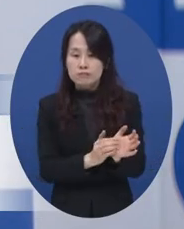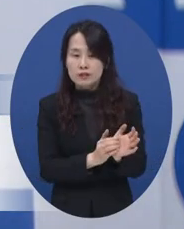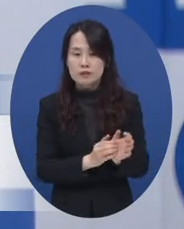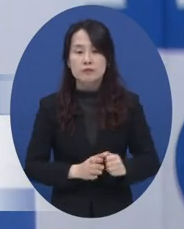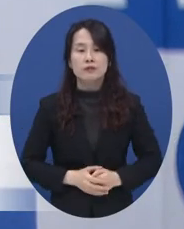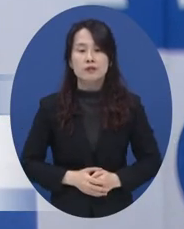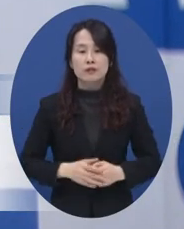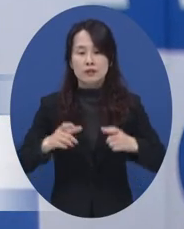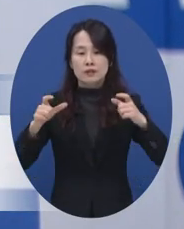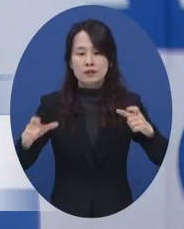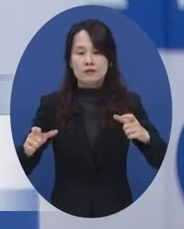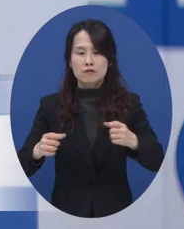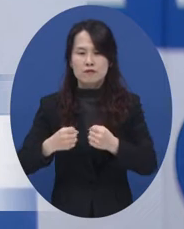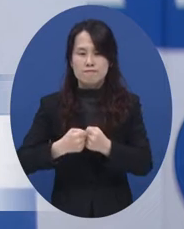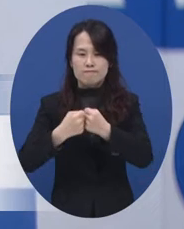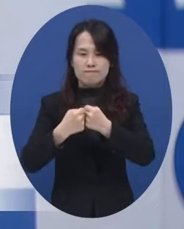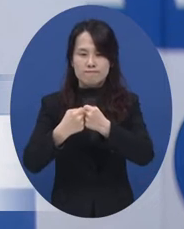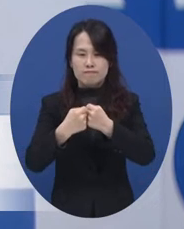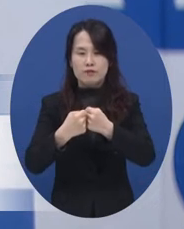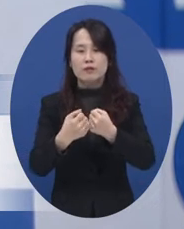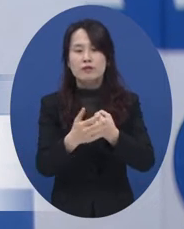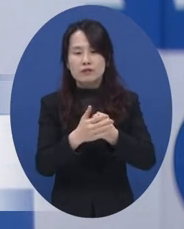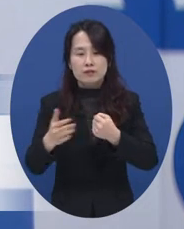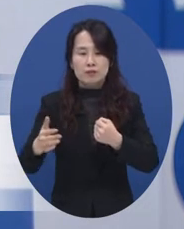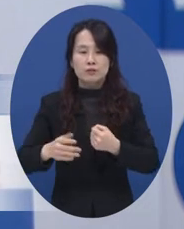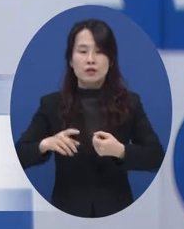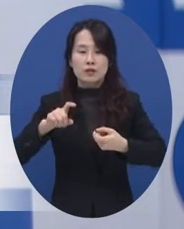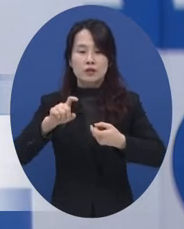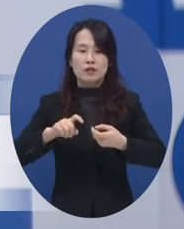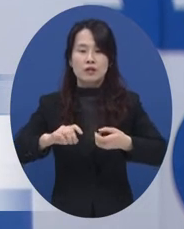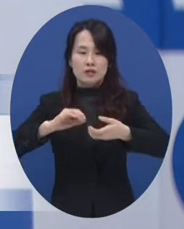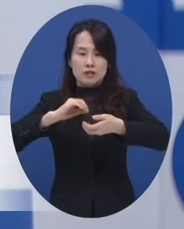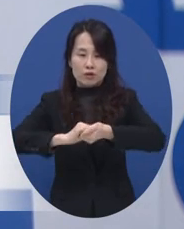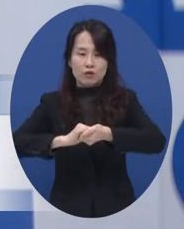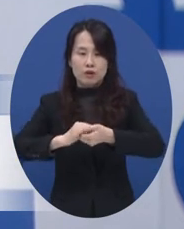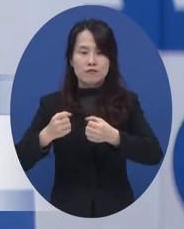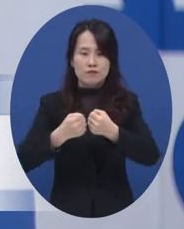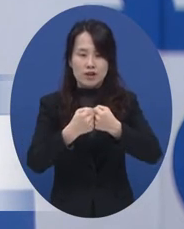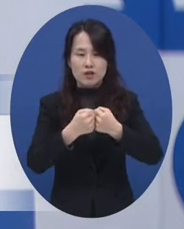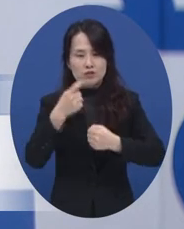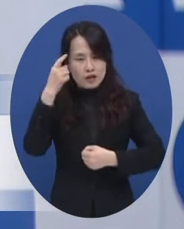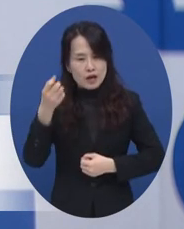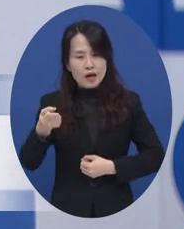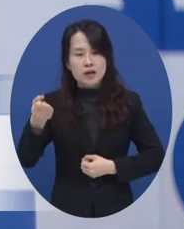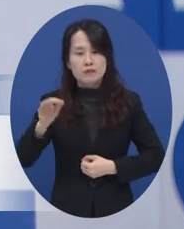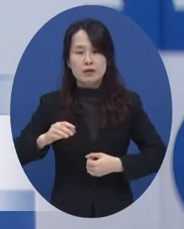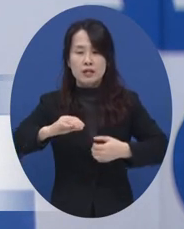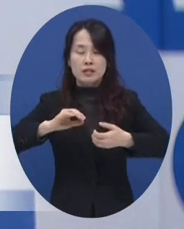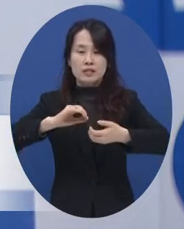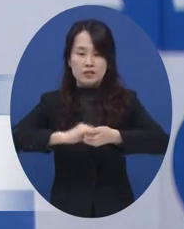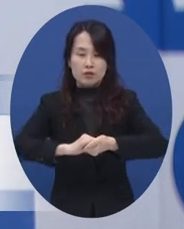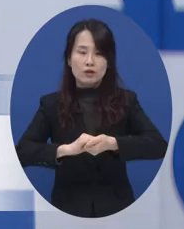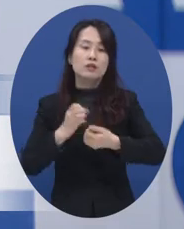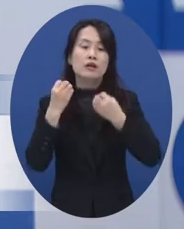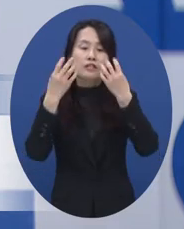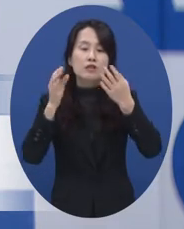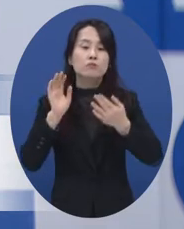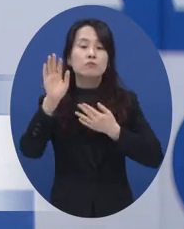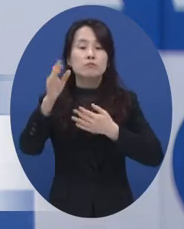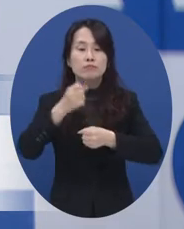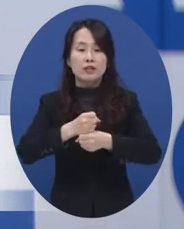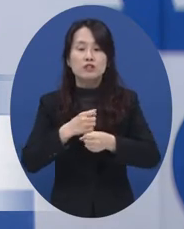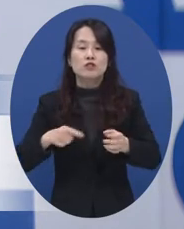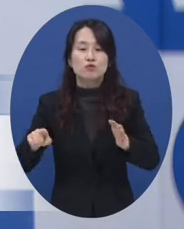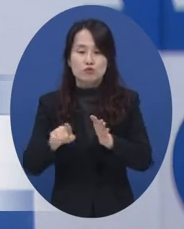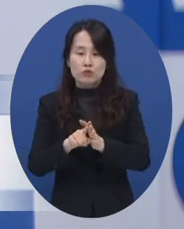왔기 때문에 경계는 대결이라고 생각하지만 이 경계는 그야말로 우리 삶의 새로운 미래를 만들어낼 수 있는 협력과